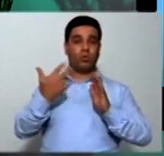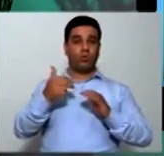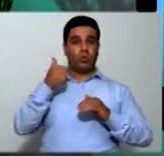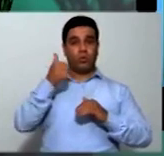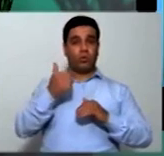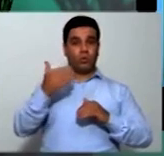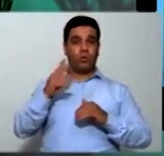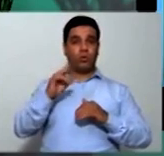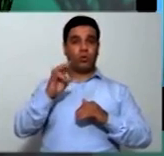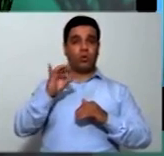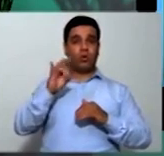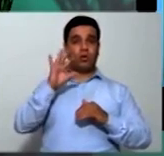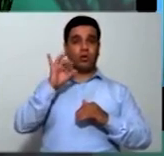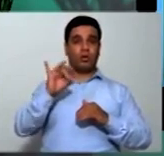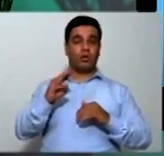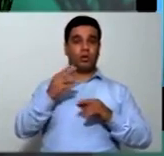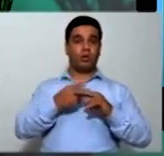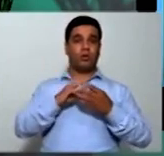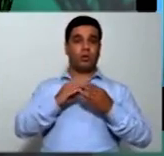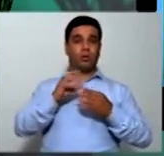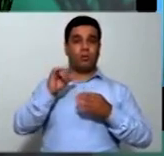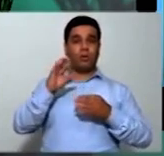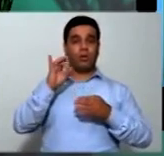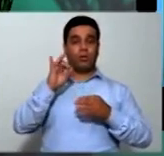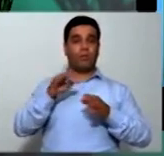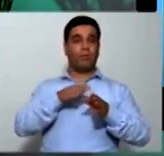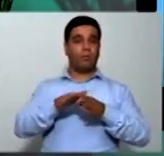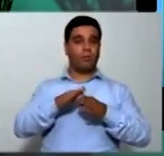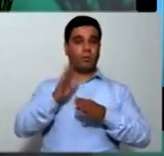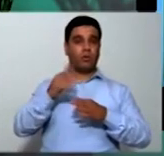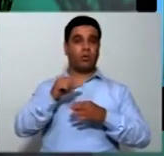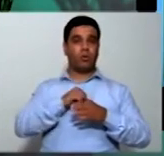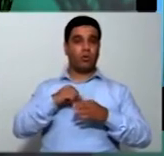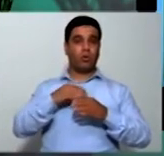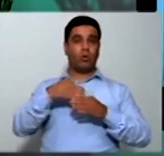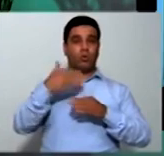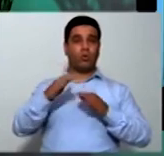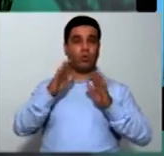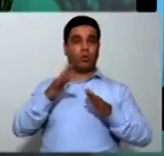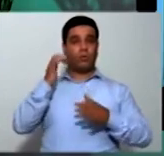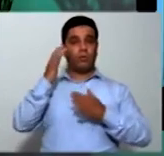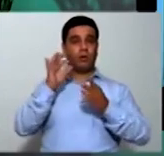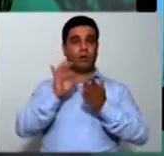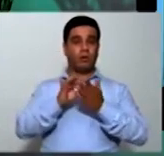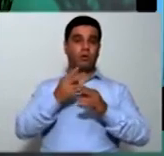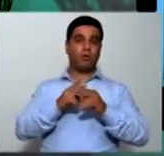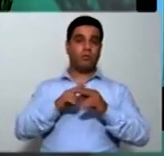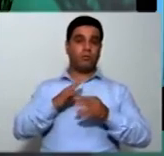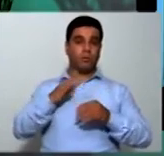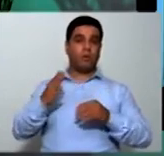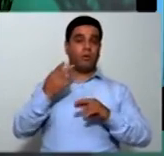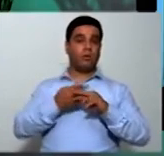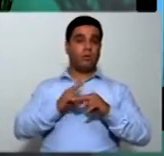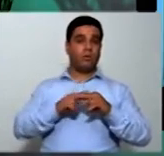1933-yilda quloqlashtirish siyosati batamom amalga oshirilib, o'z oldiga qo'ygan maqsadiga erishdi.